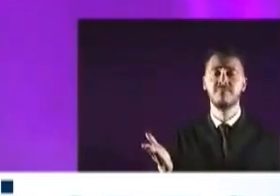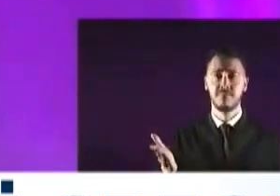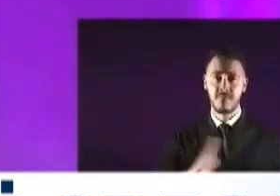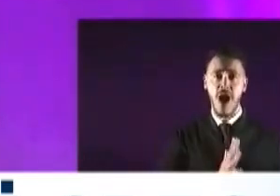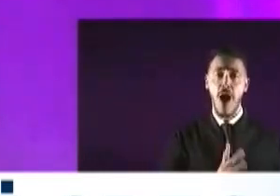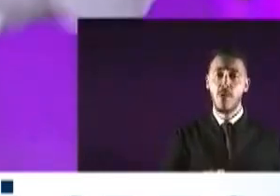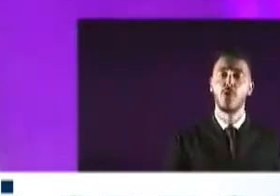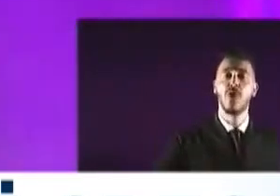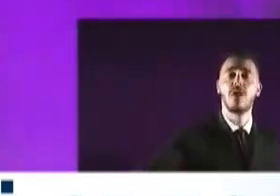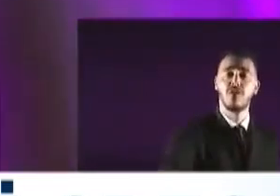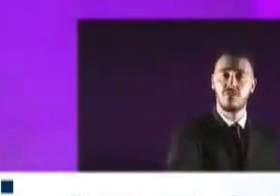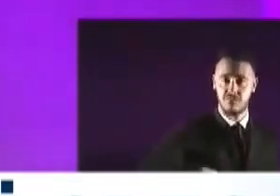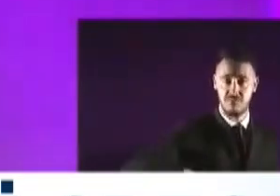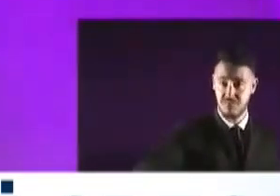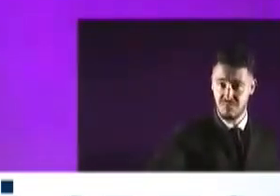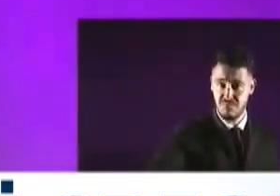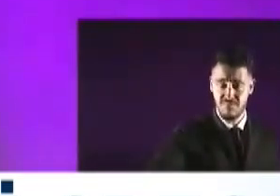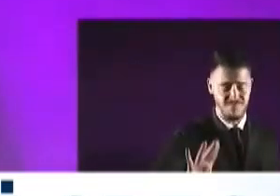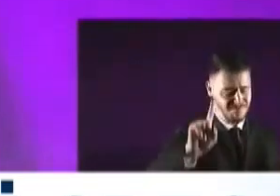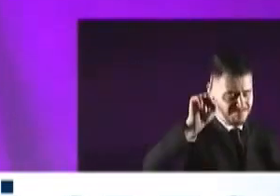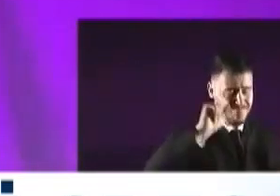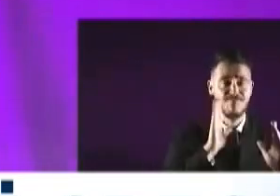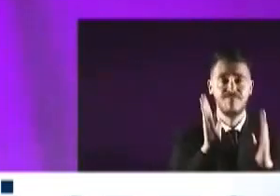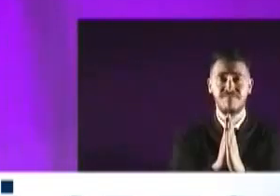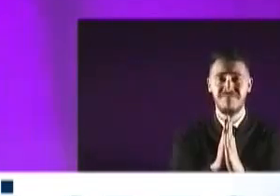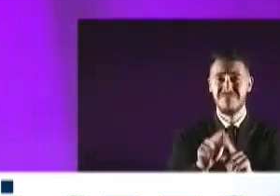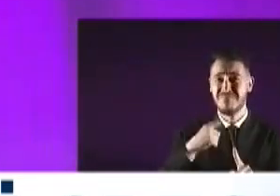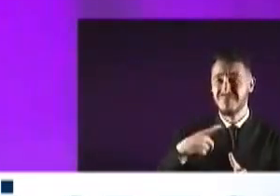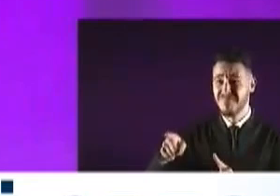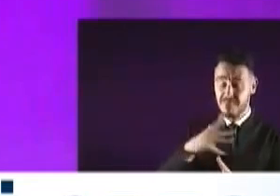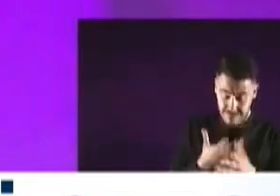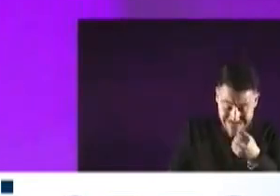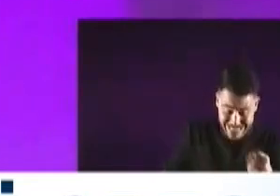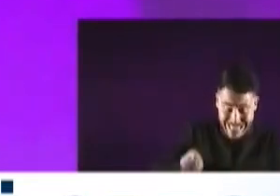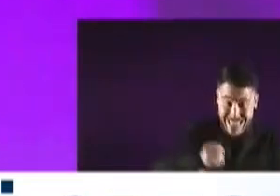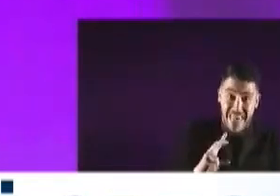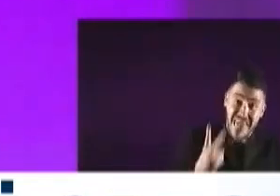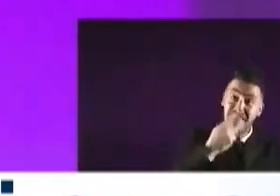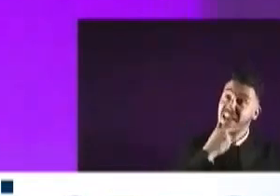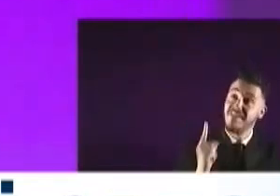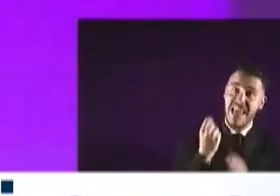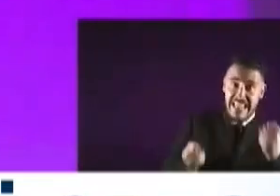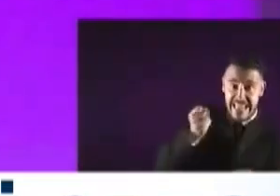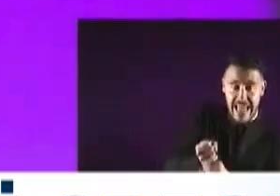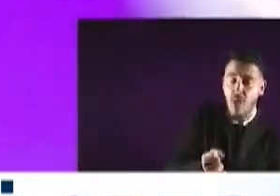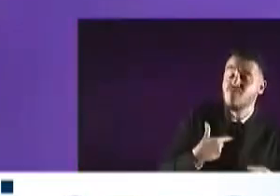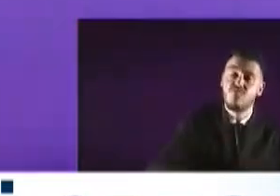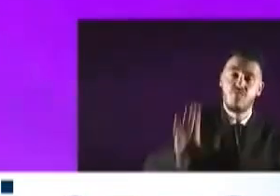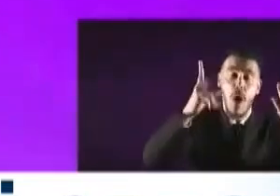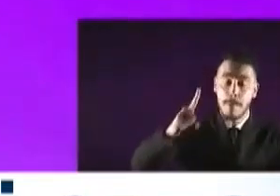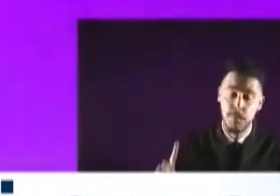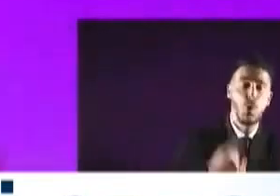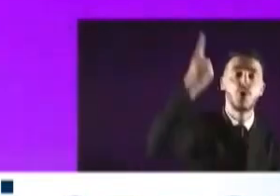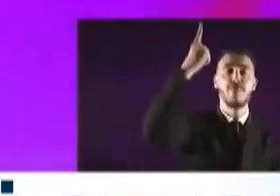λαό. Όχι μια δεύτερη ευκαιρία για να κυβερνήσουμε. Ne kërkojmë sot me sinqeritet dhe zemër të hapur